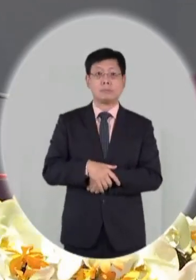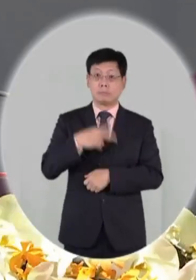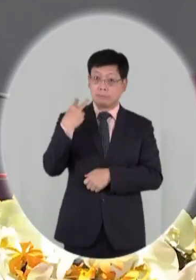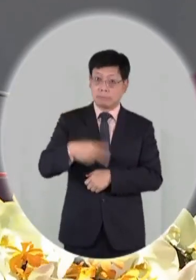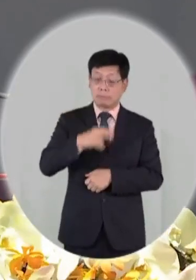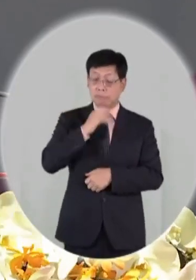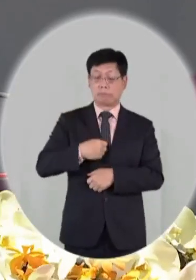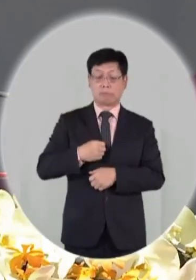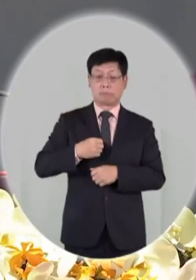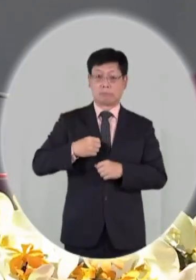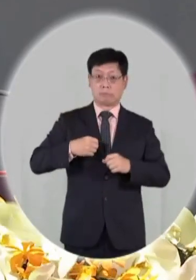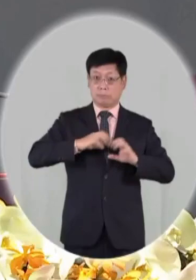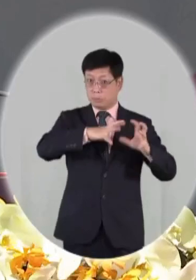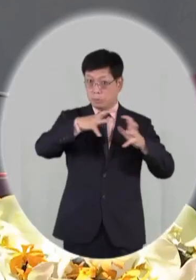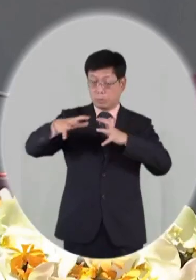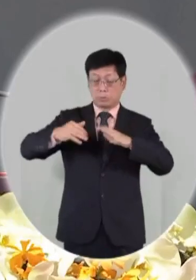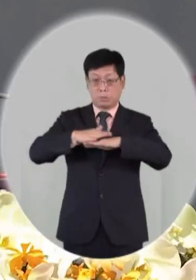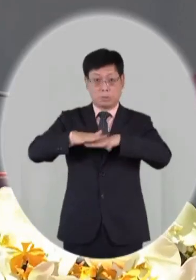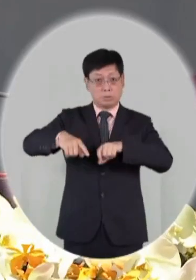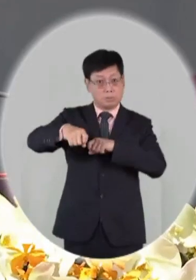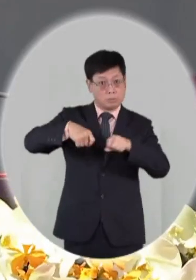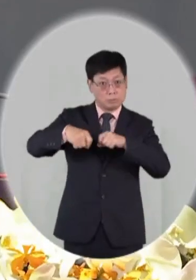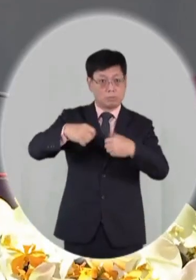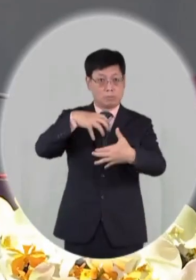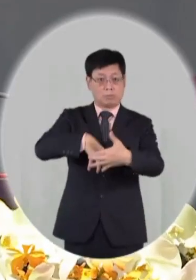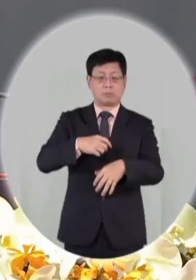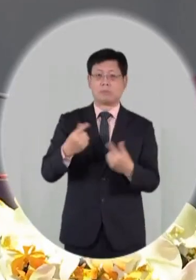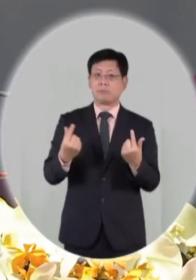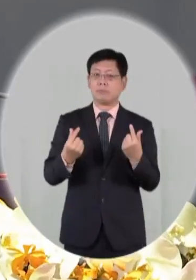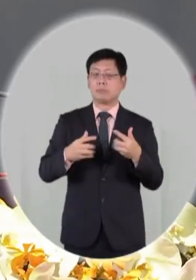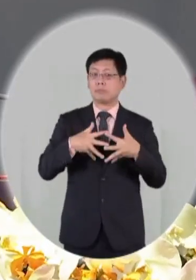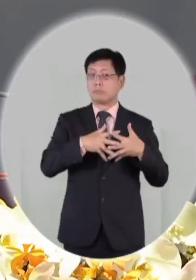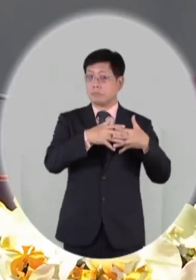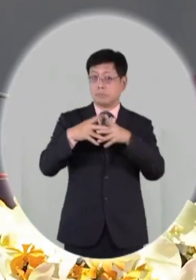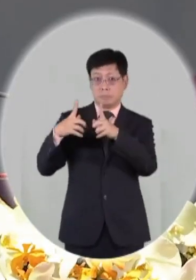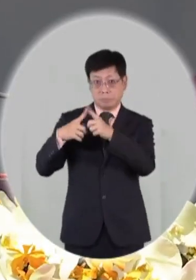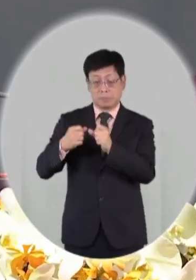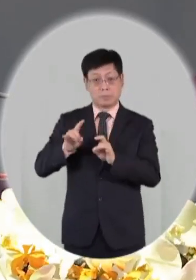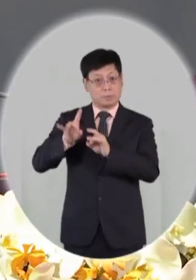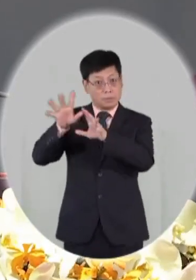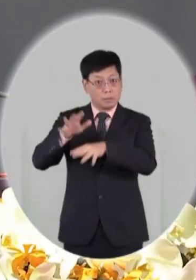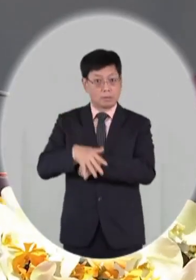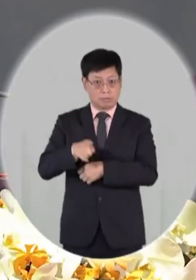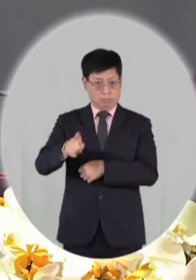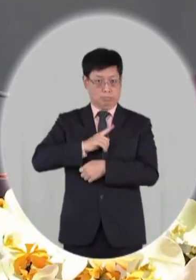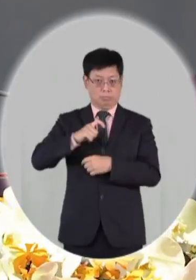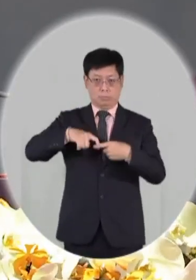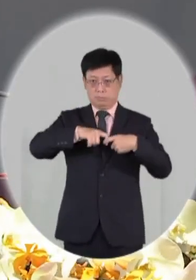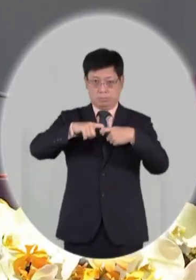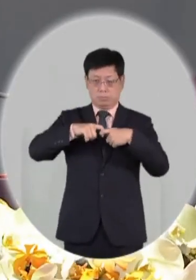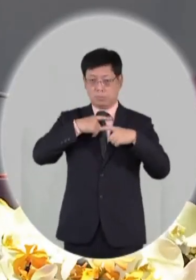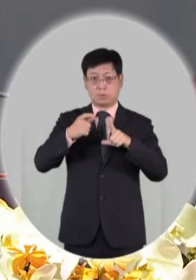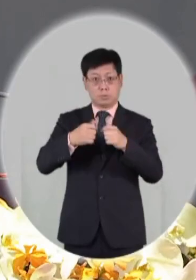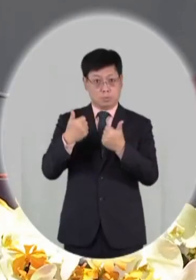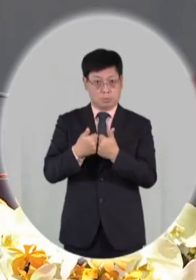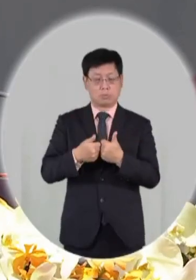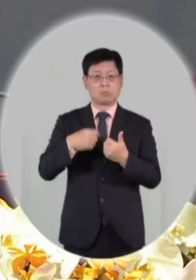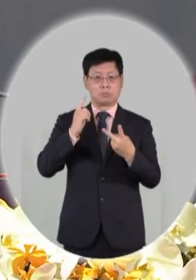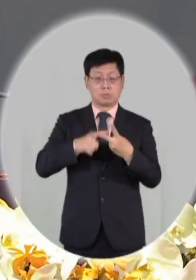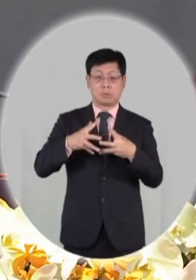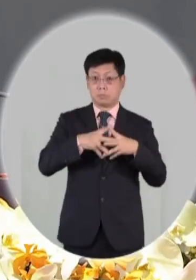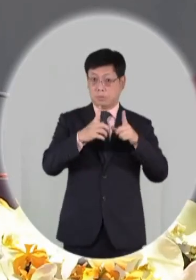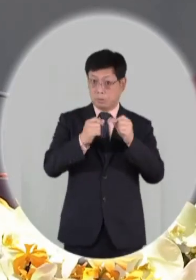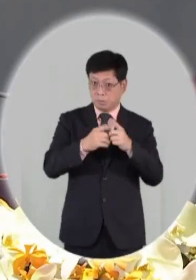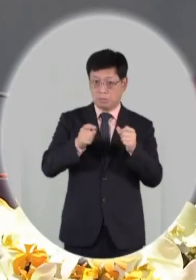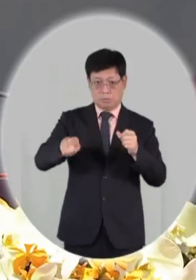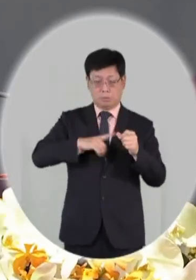全球的安全战略上，包括美日澳的联署峰会、美日的联